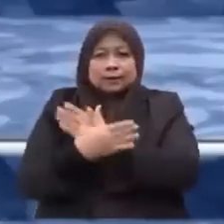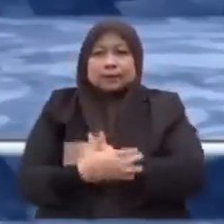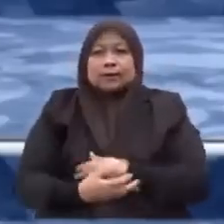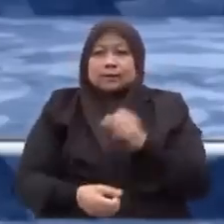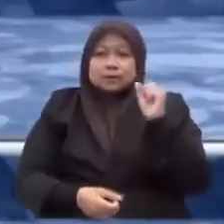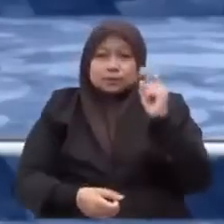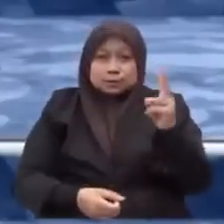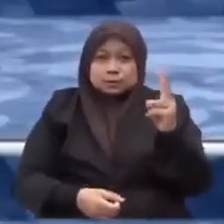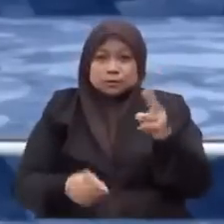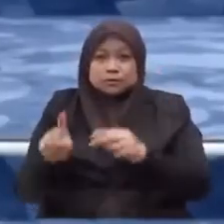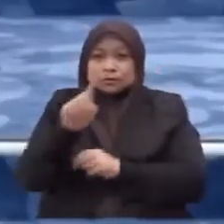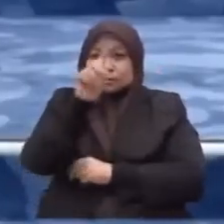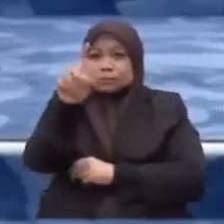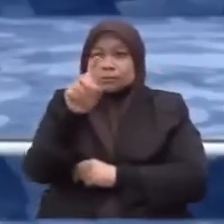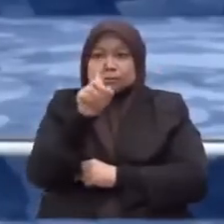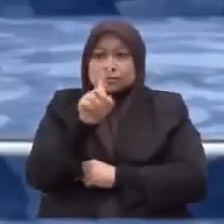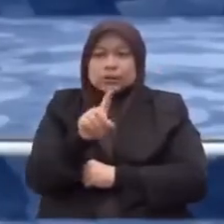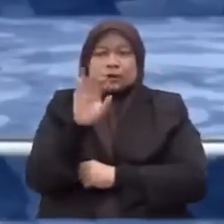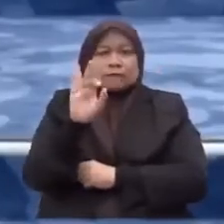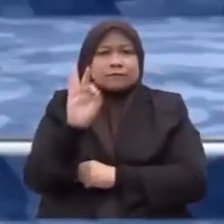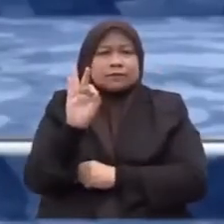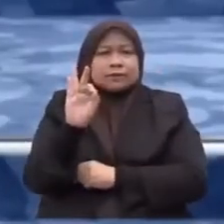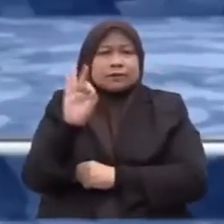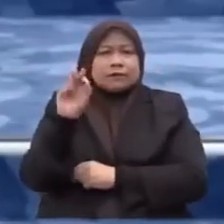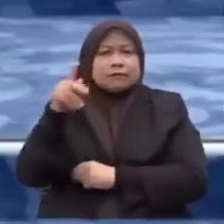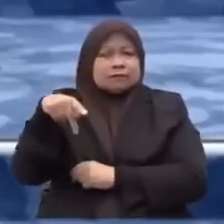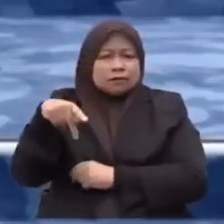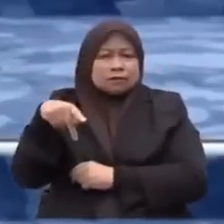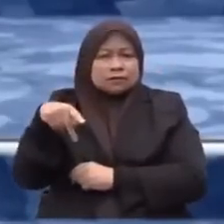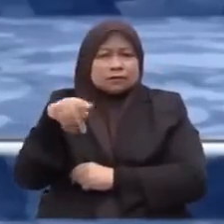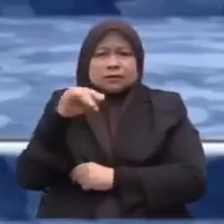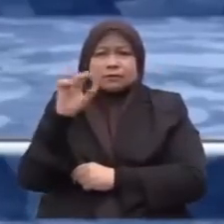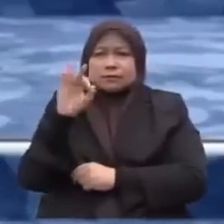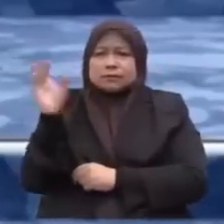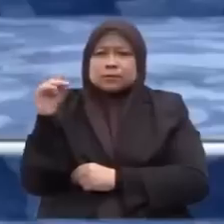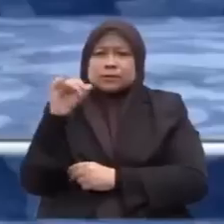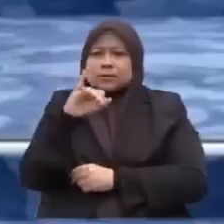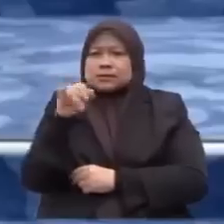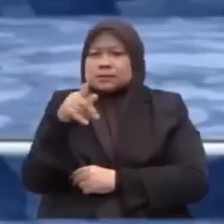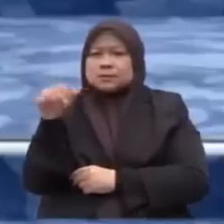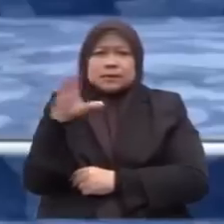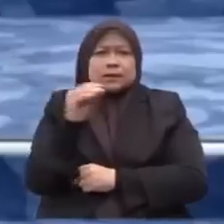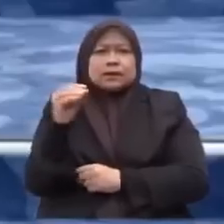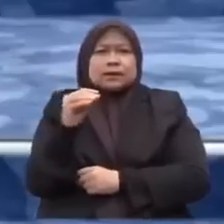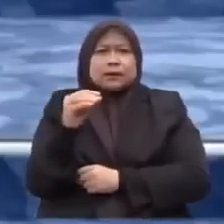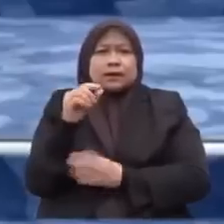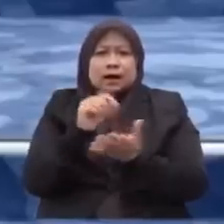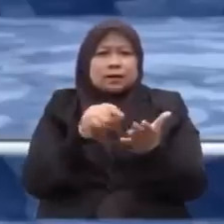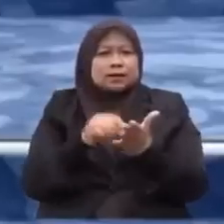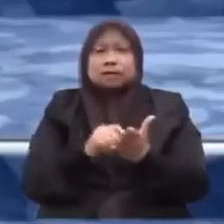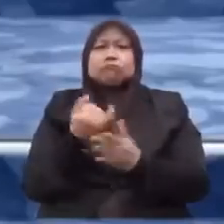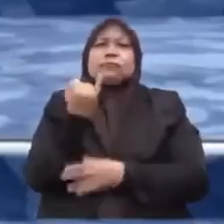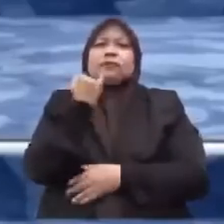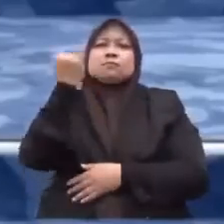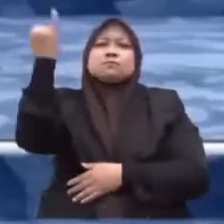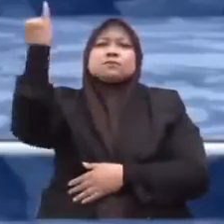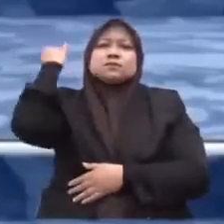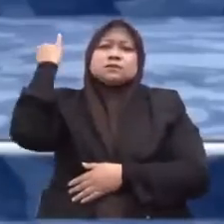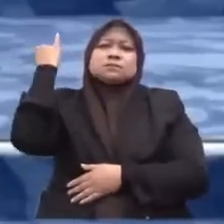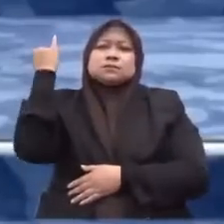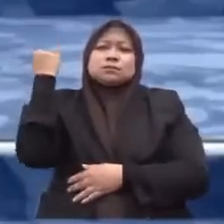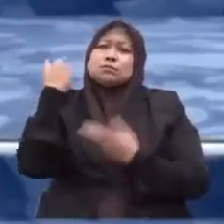keduanya soal flip-flop GPI dengan ayam ini keputusan lama harus dihentikan